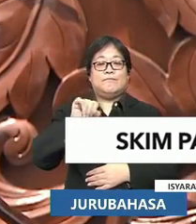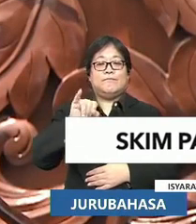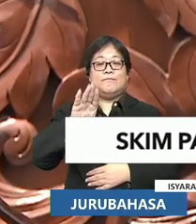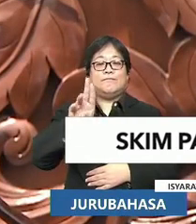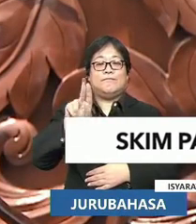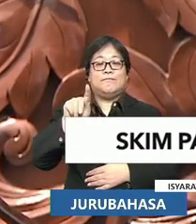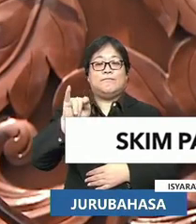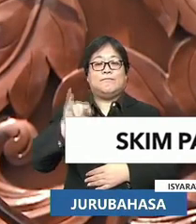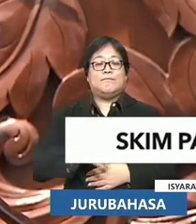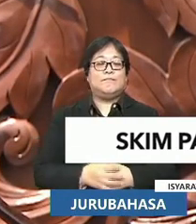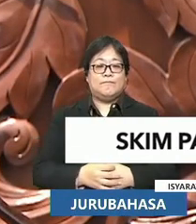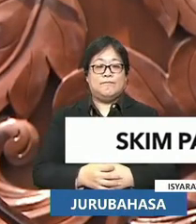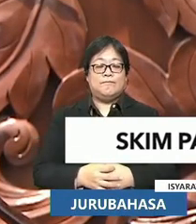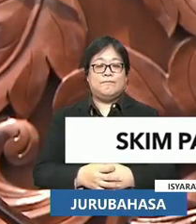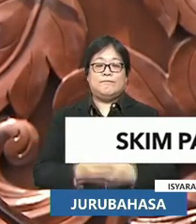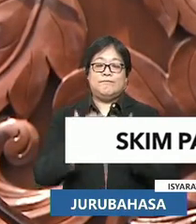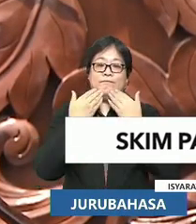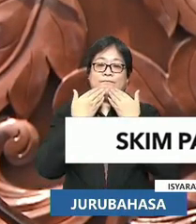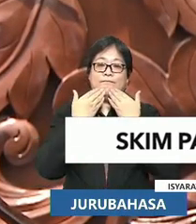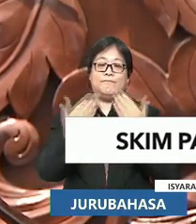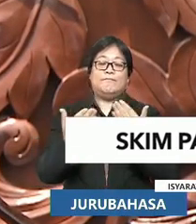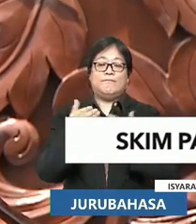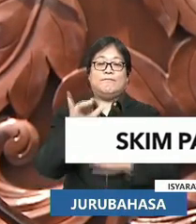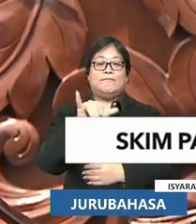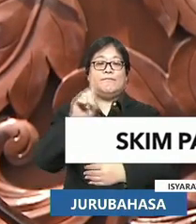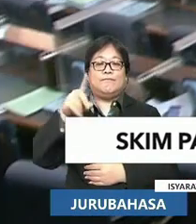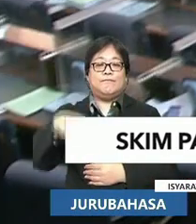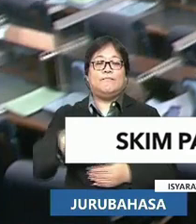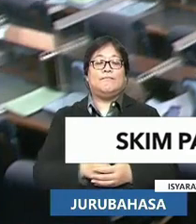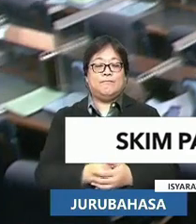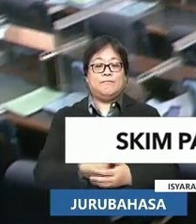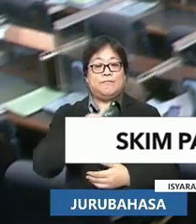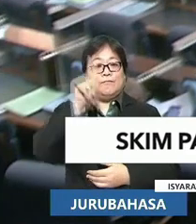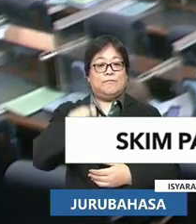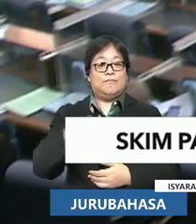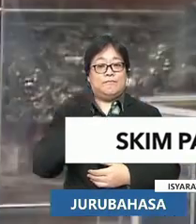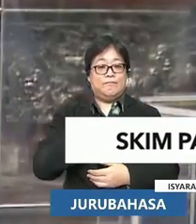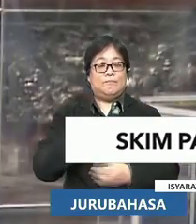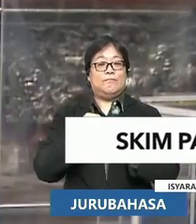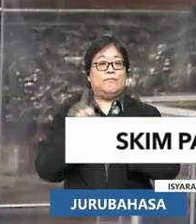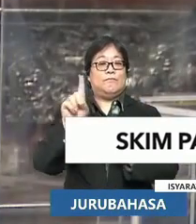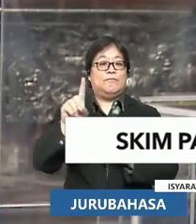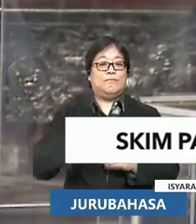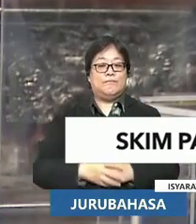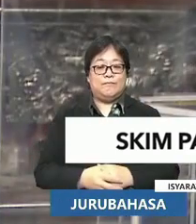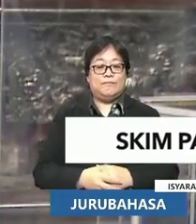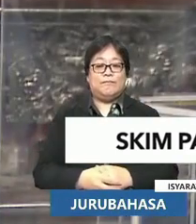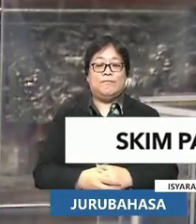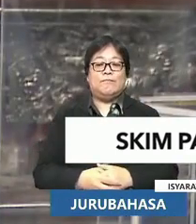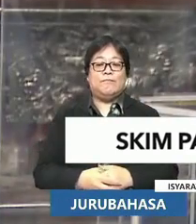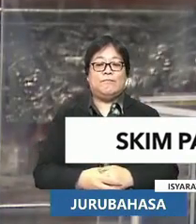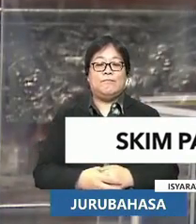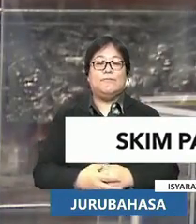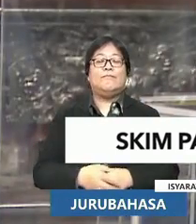yamani Hafidz muslim menjawab pertanyaan oeganisme Awang some di sidang dewan rakyat antara lain akhir Paling masih putih GPS itu bertanya